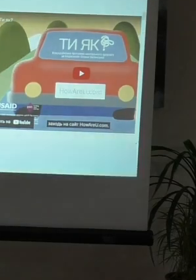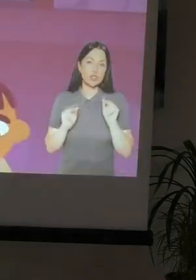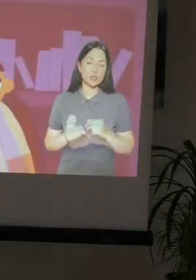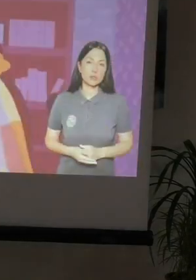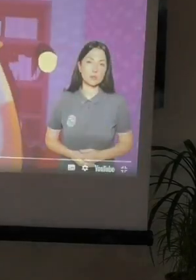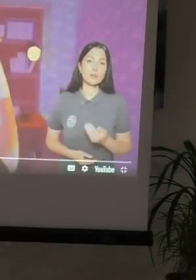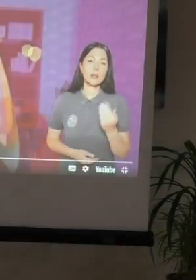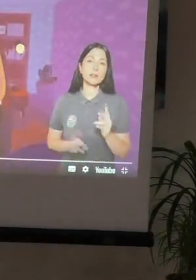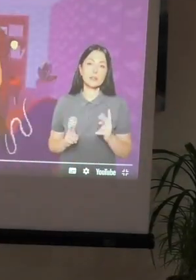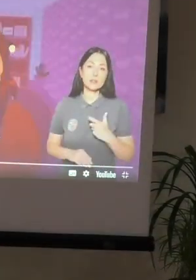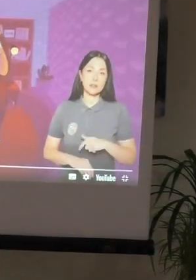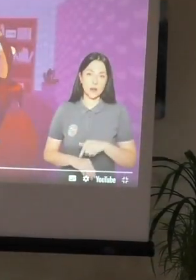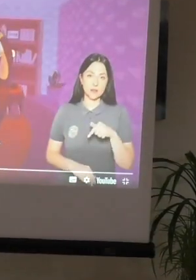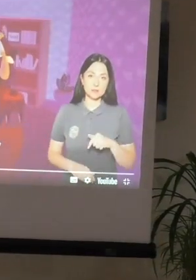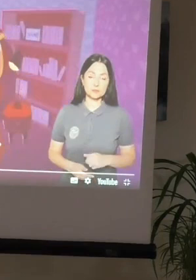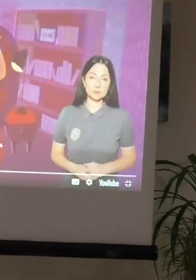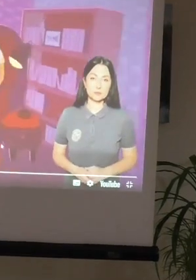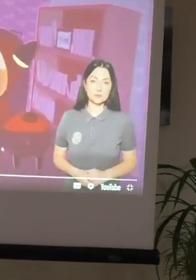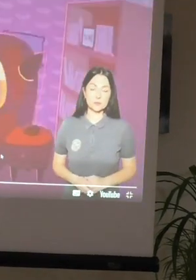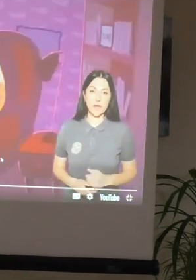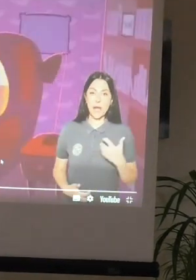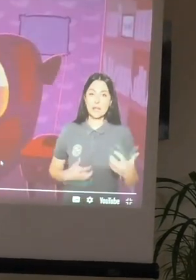Скажи чесно, ти як?